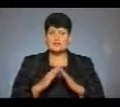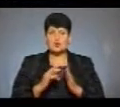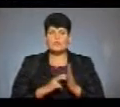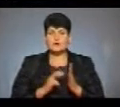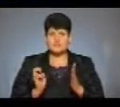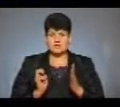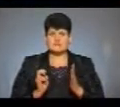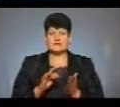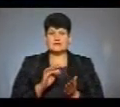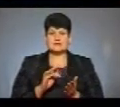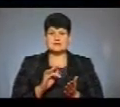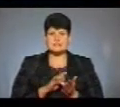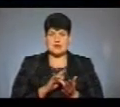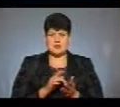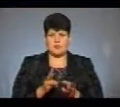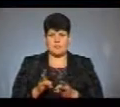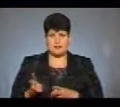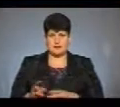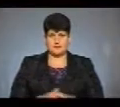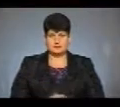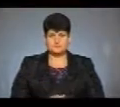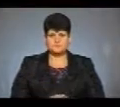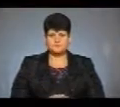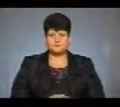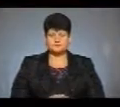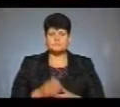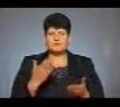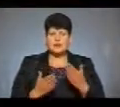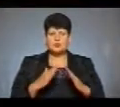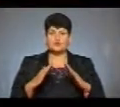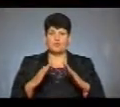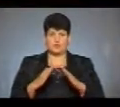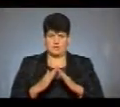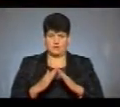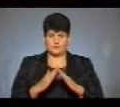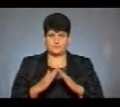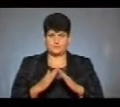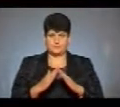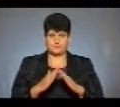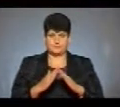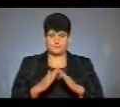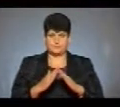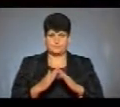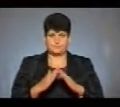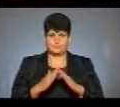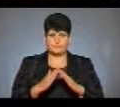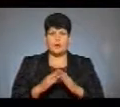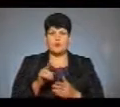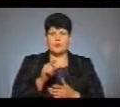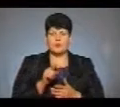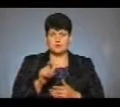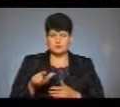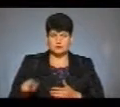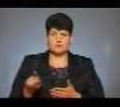від системи централізованого теплопостачання. Якщо це будинок, він повинен,